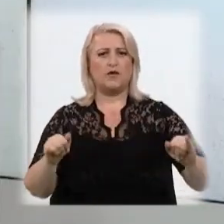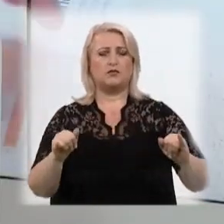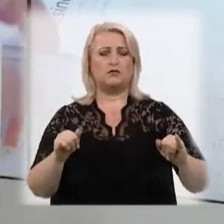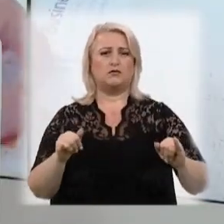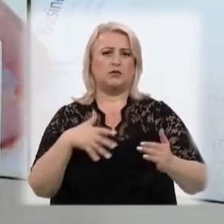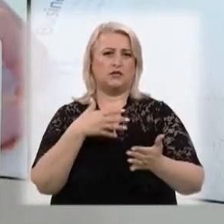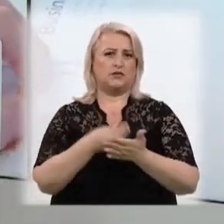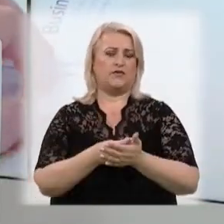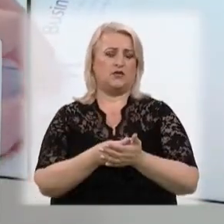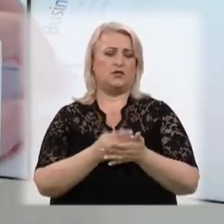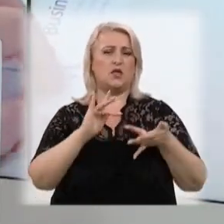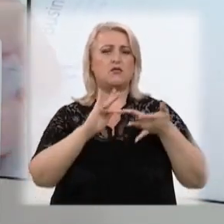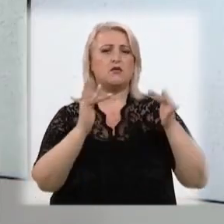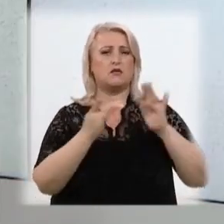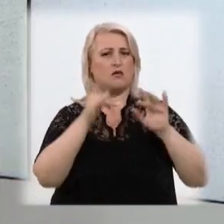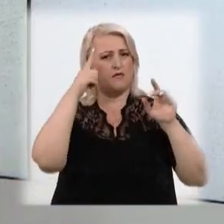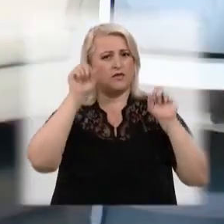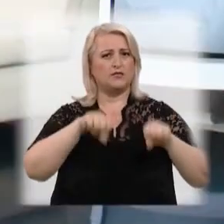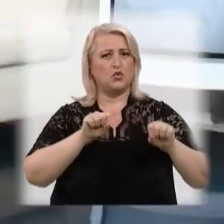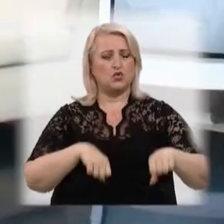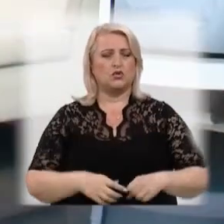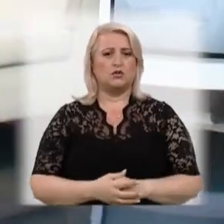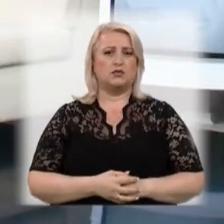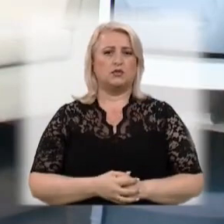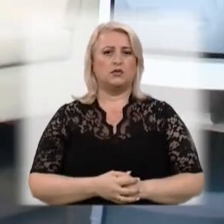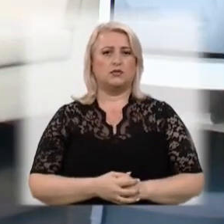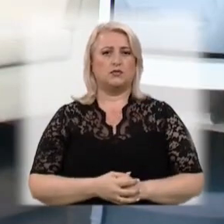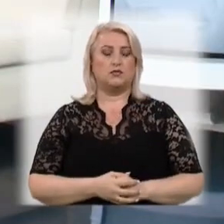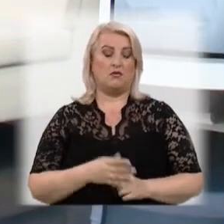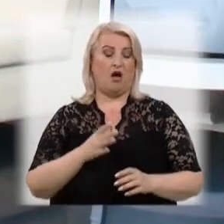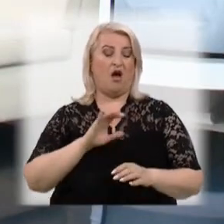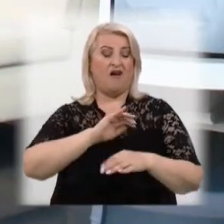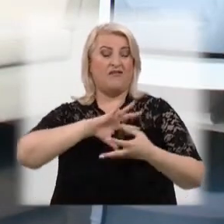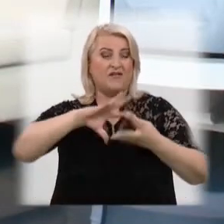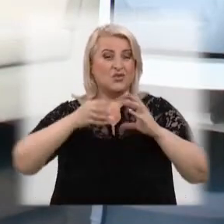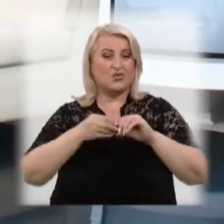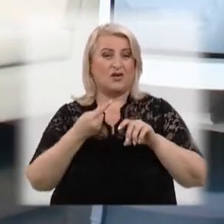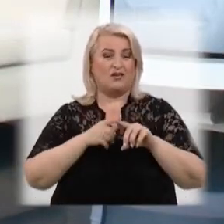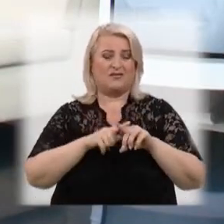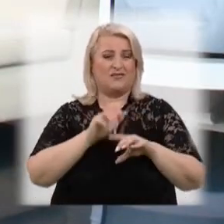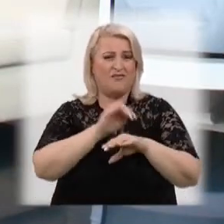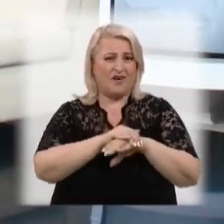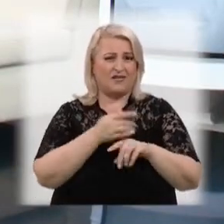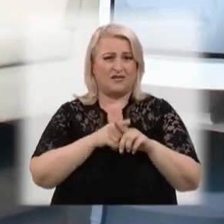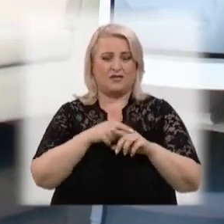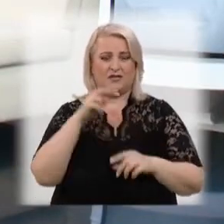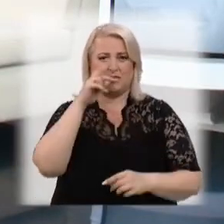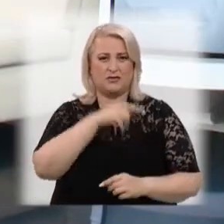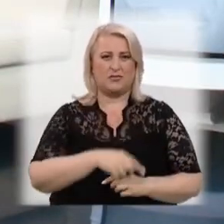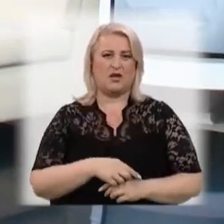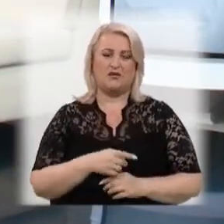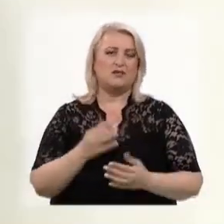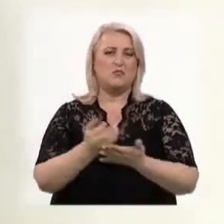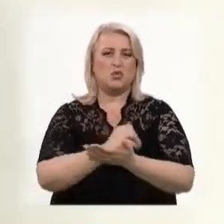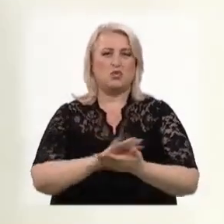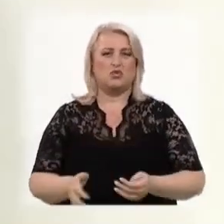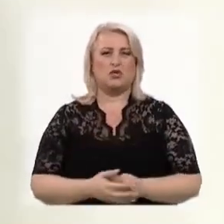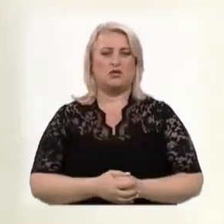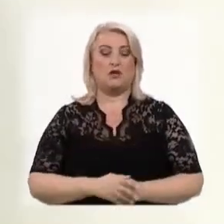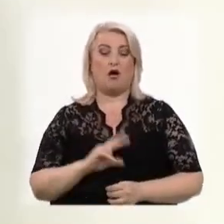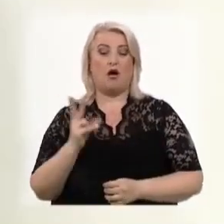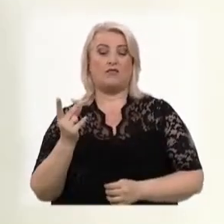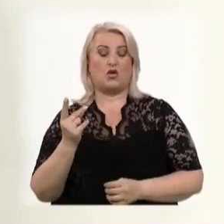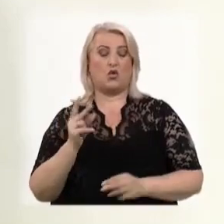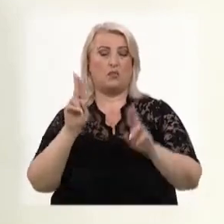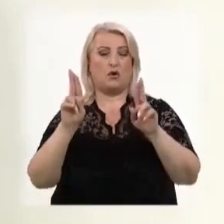activele tale digitale și din acest lucru noua este greșit aceasta ipoteza unei chiar reușesc dar de paradigmă este